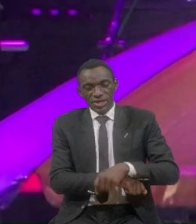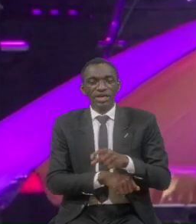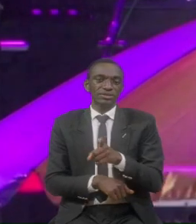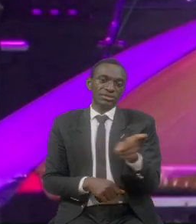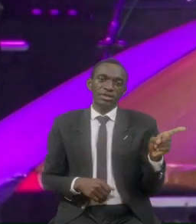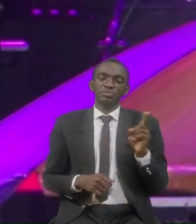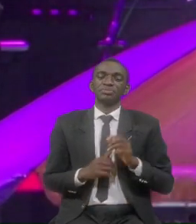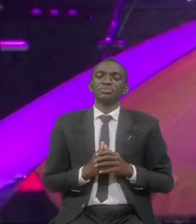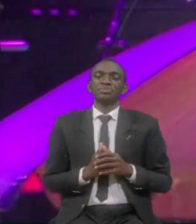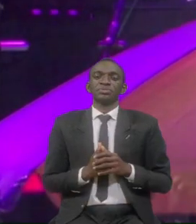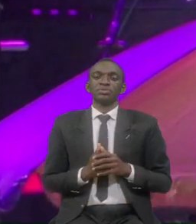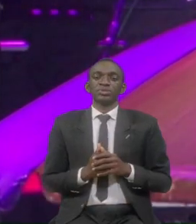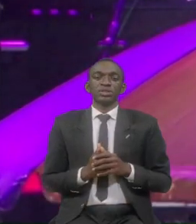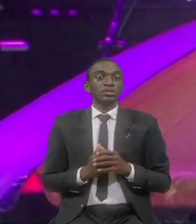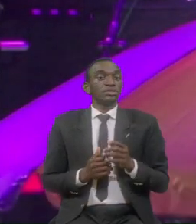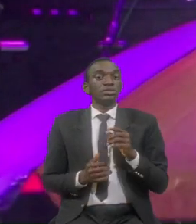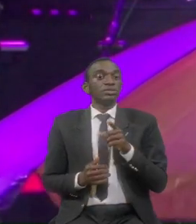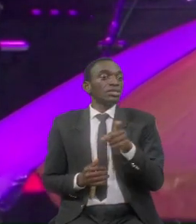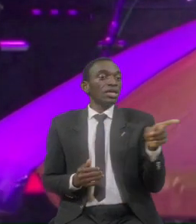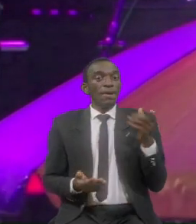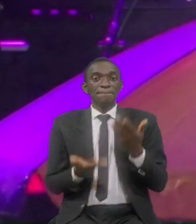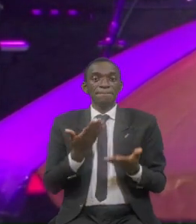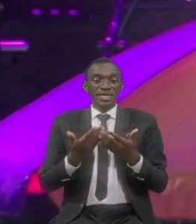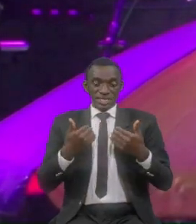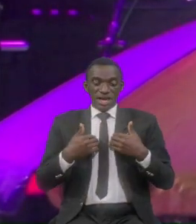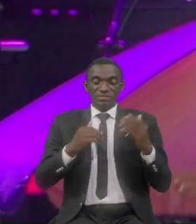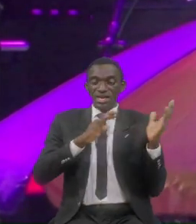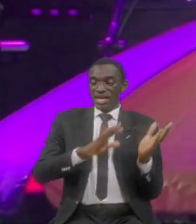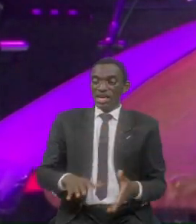They might have left some writings behind.